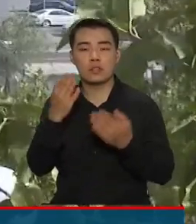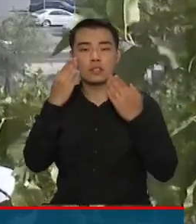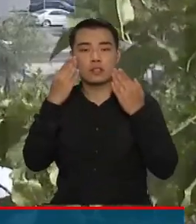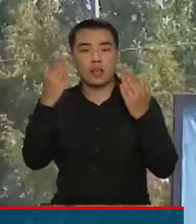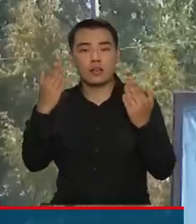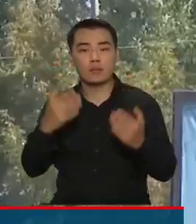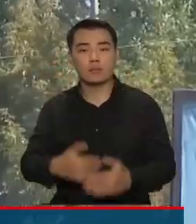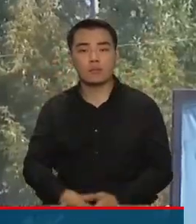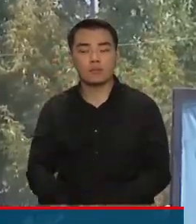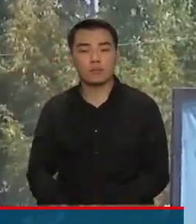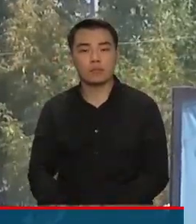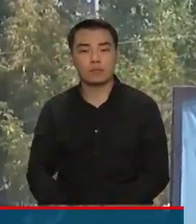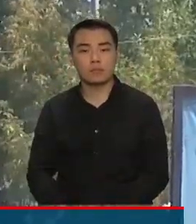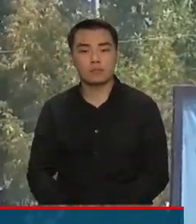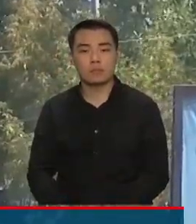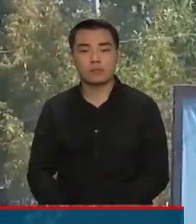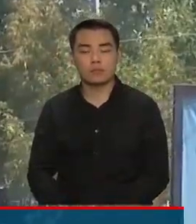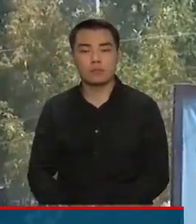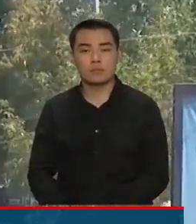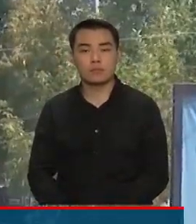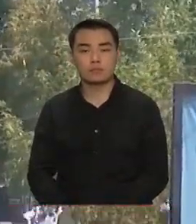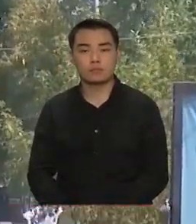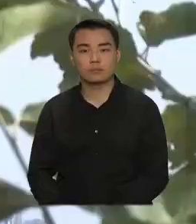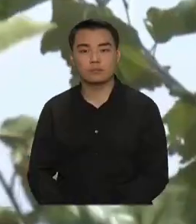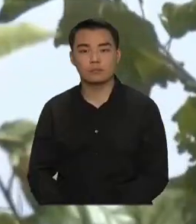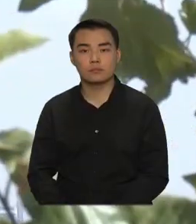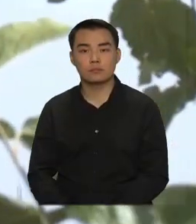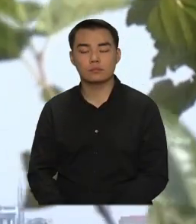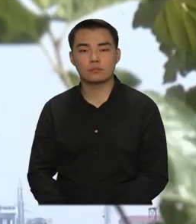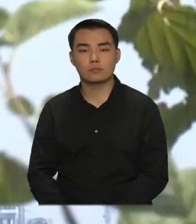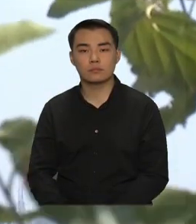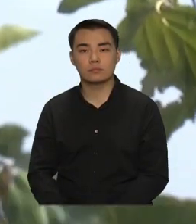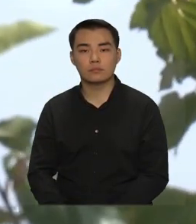пояснил. Шадин Саидов, Константин Исупов, Абзал Турабеков, Жибек Жолы, Шымкент.